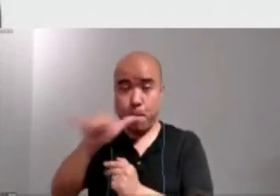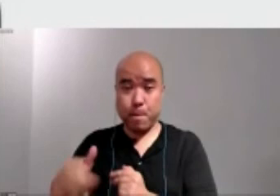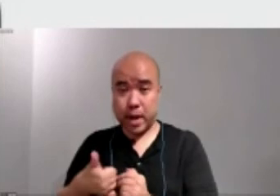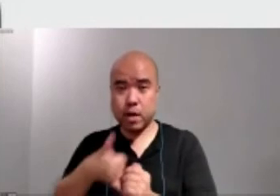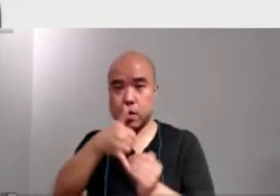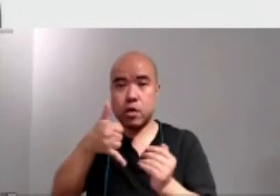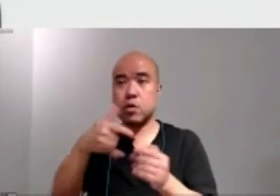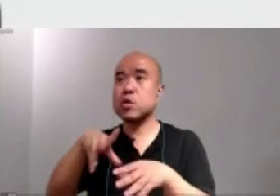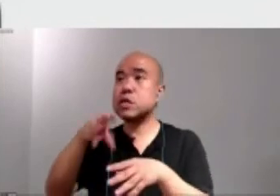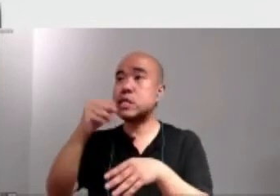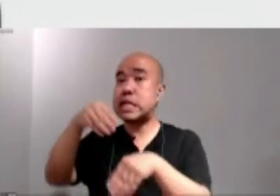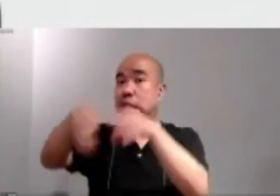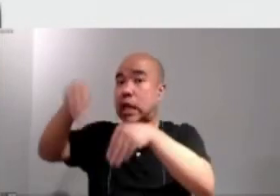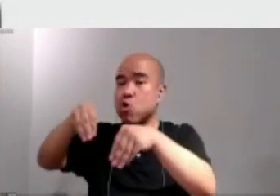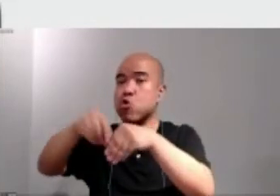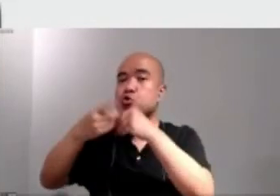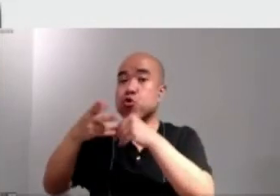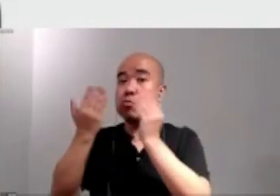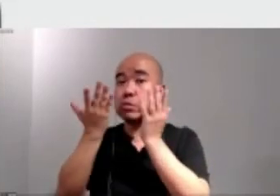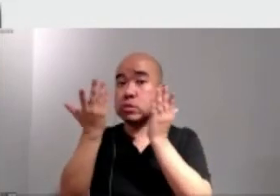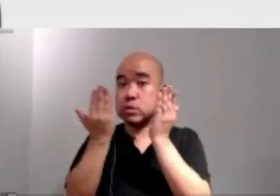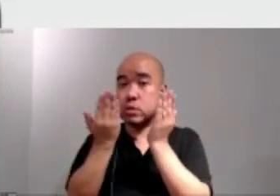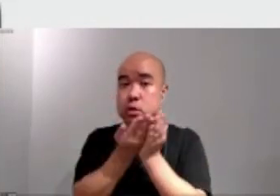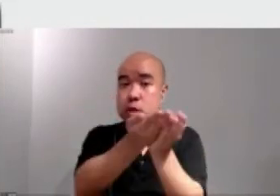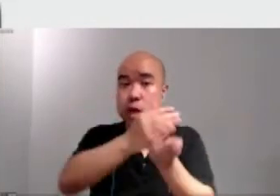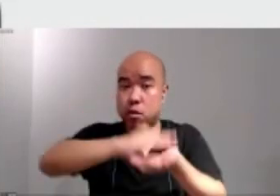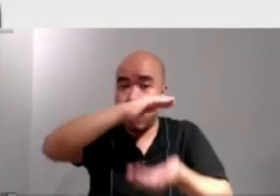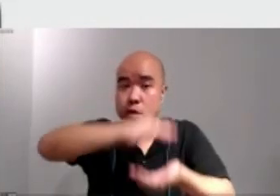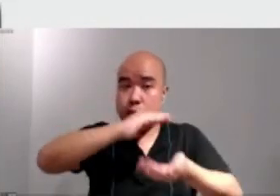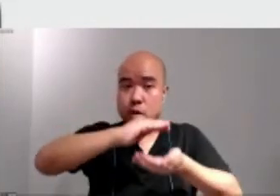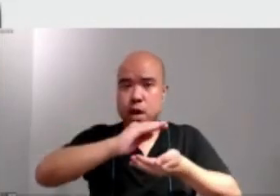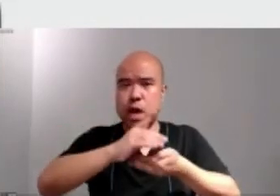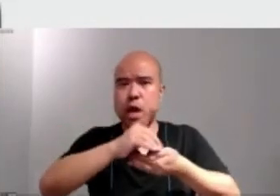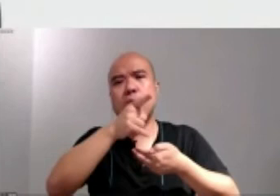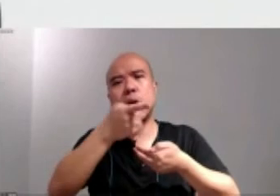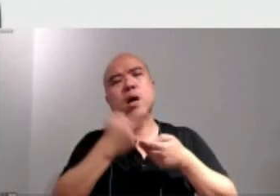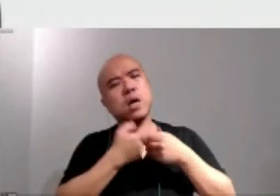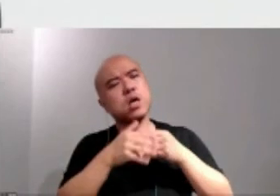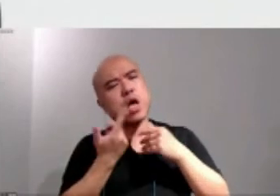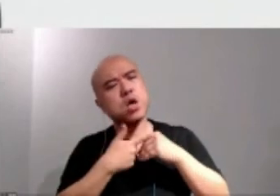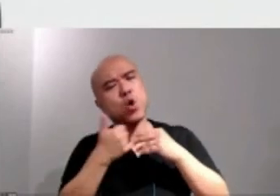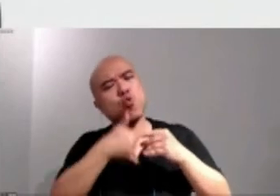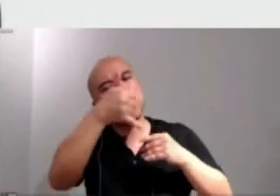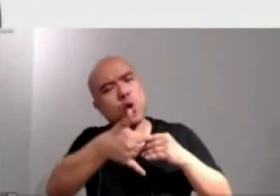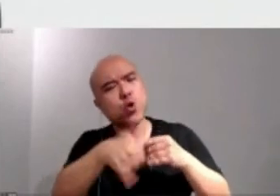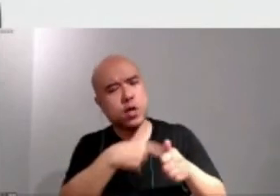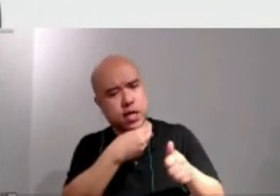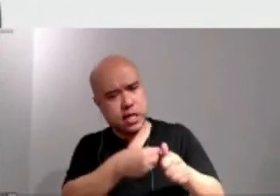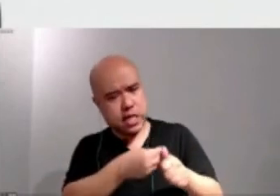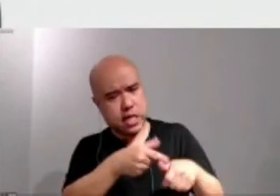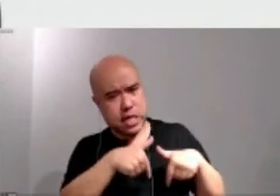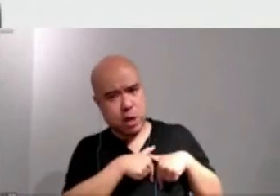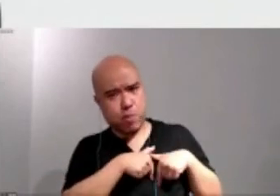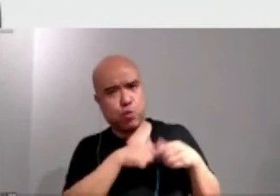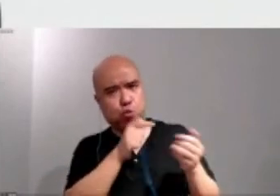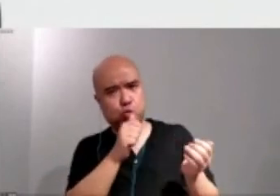令香港人明白到要对社会有行动力，首先就要照顾好自己的心。这粒尘一直都重视